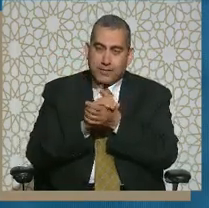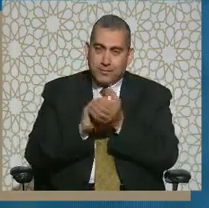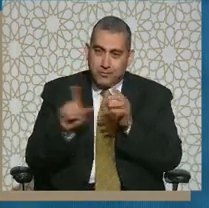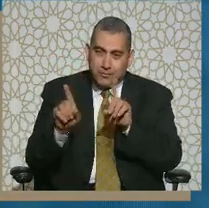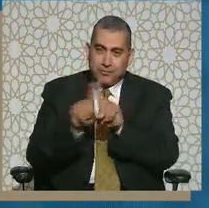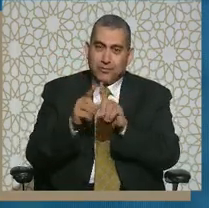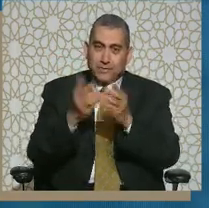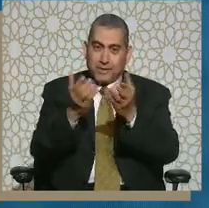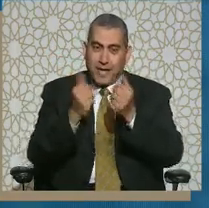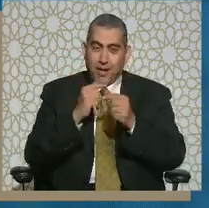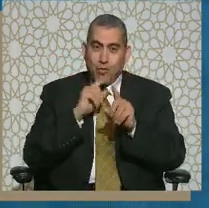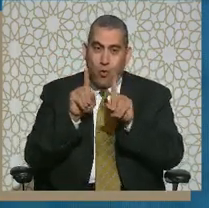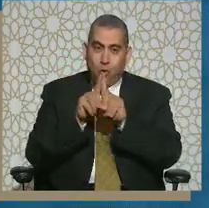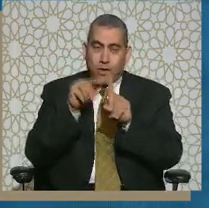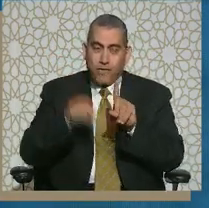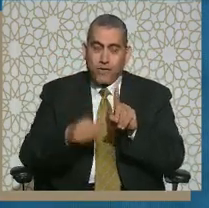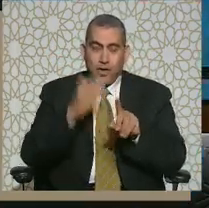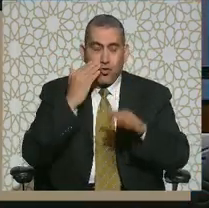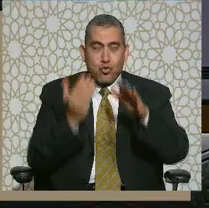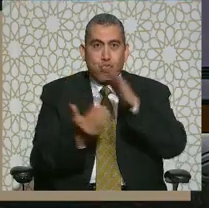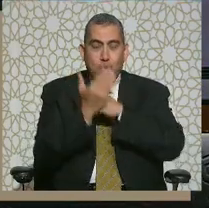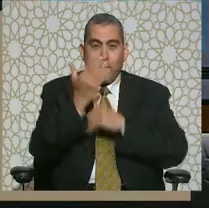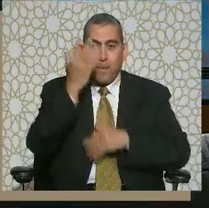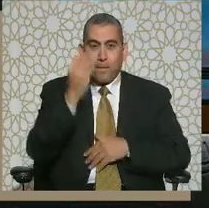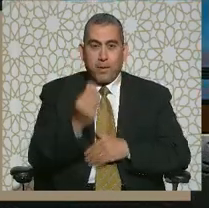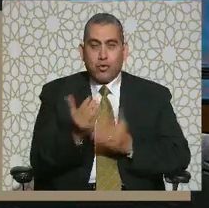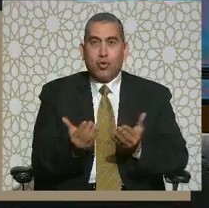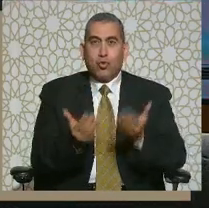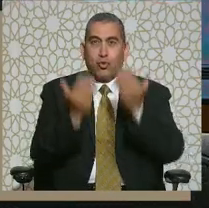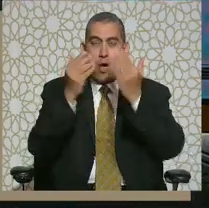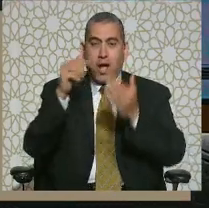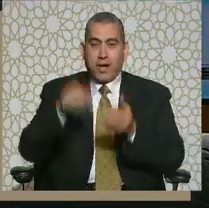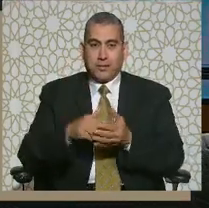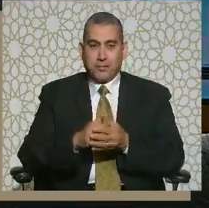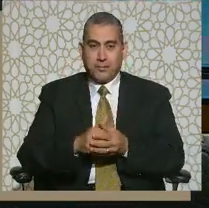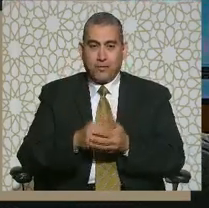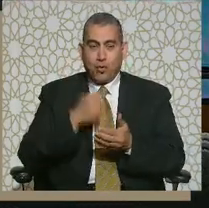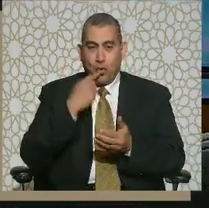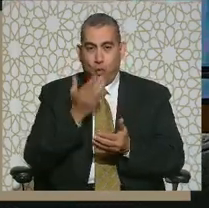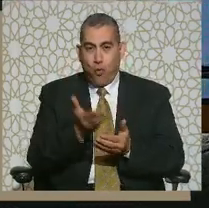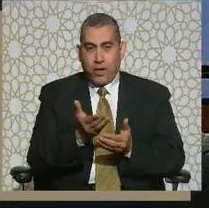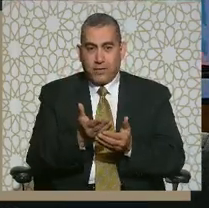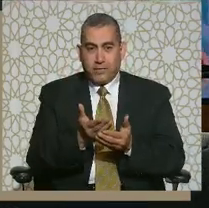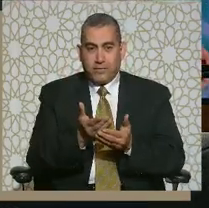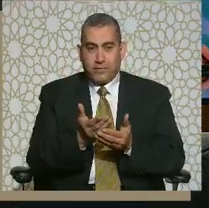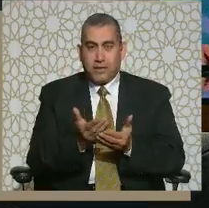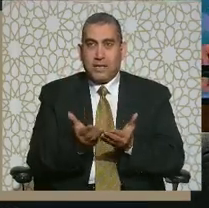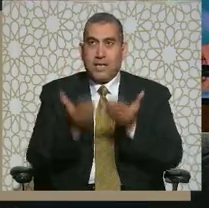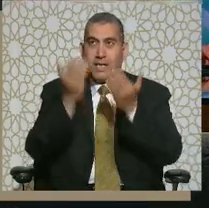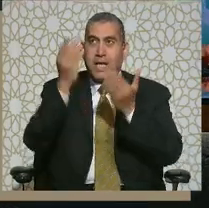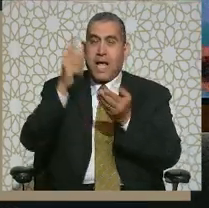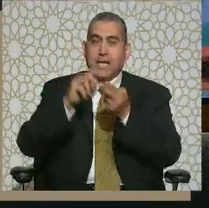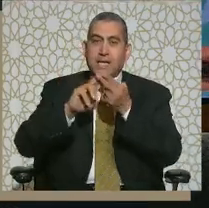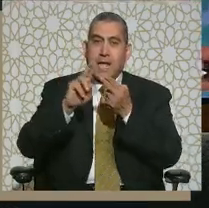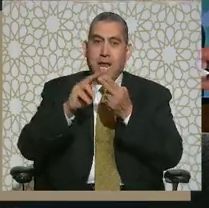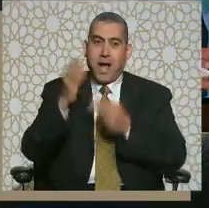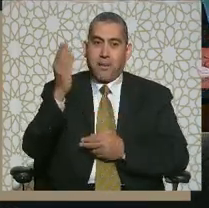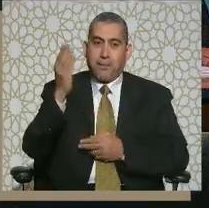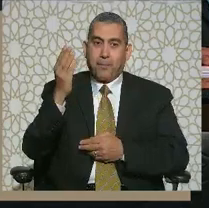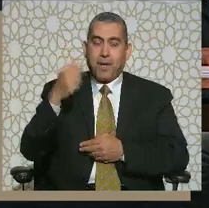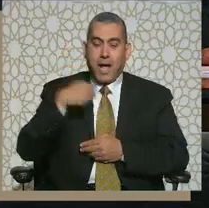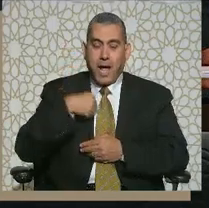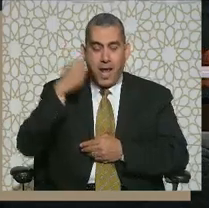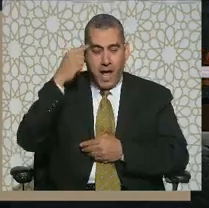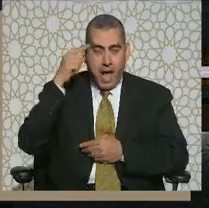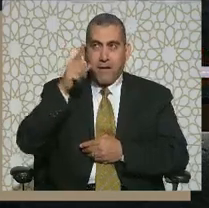لسلام الانس في الصباح والمساء وندعي بالدعاء ده ونقول يا سلام اني اعلم